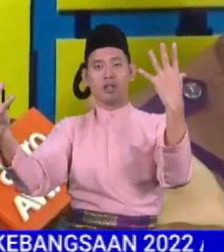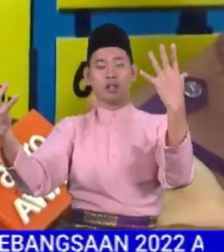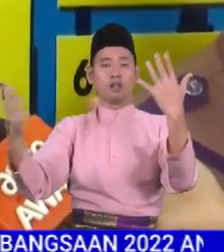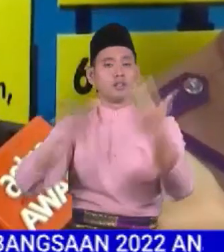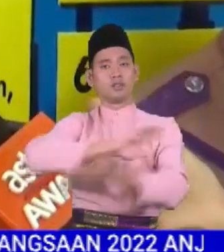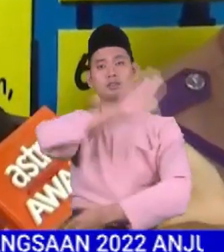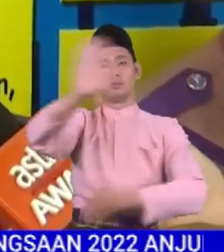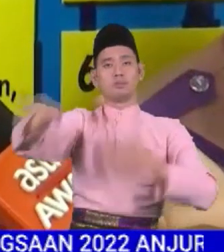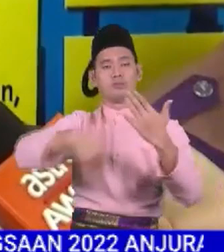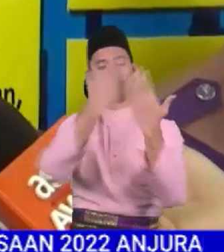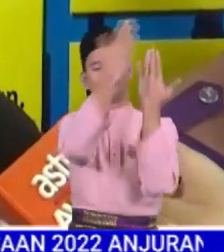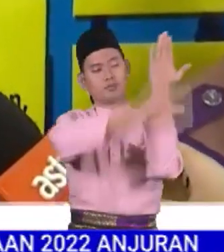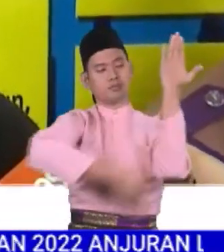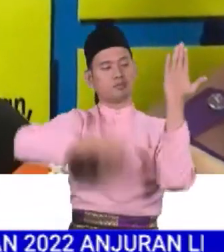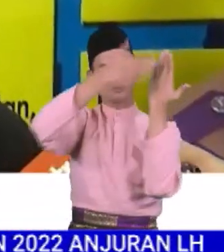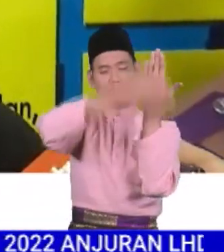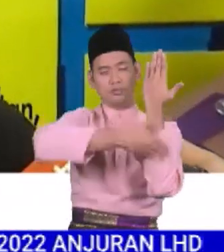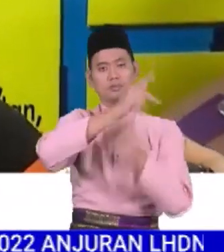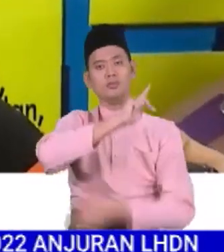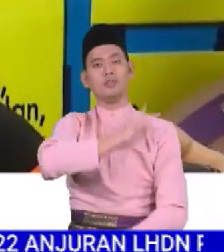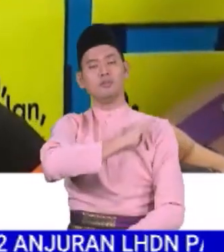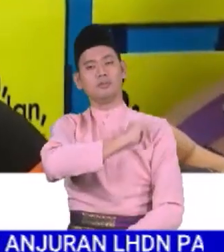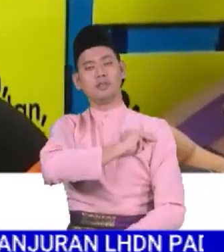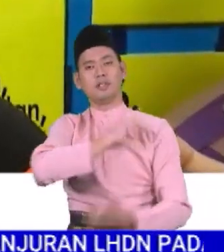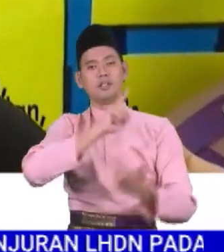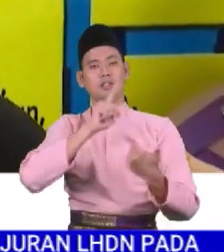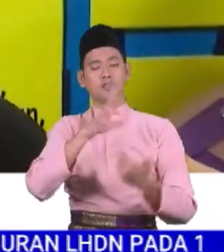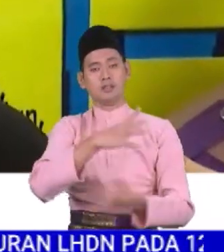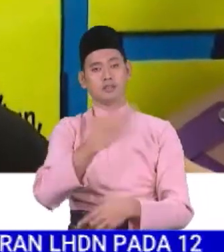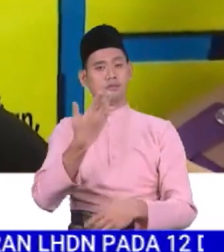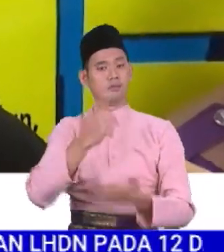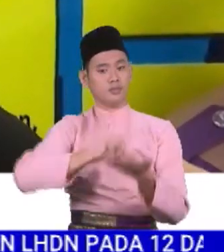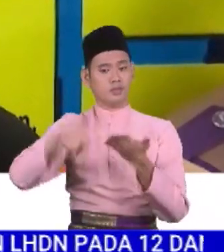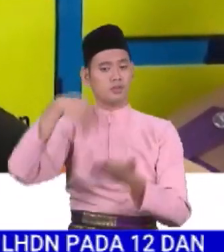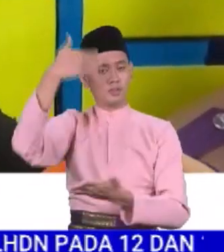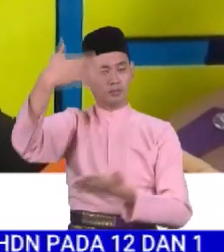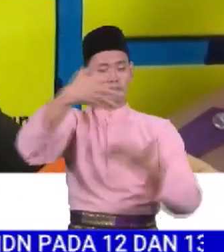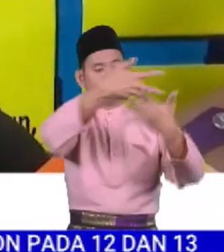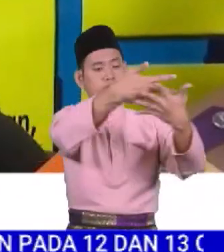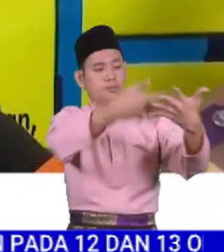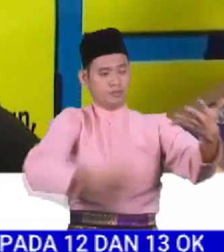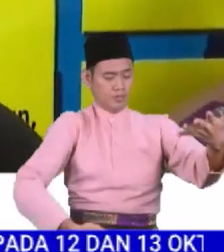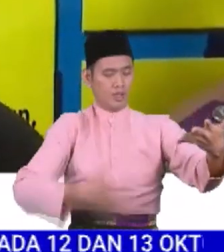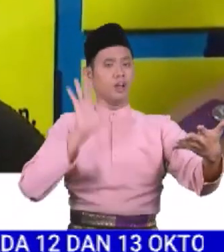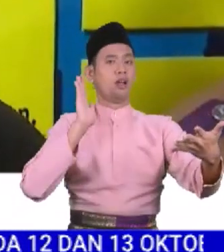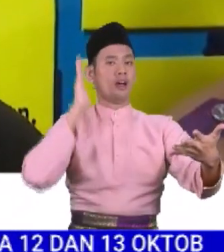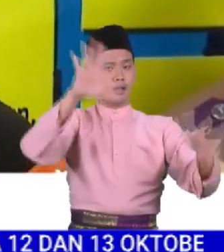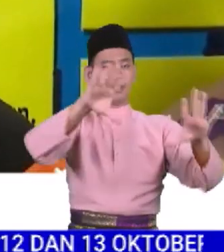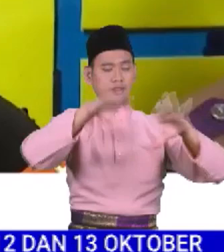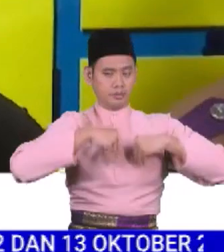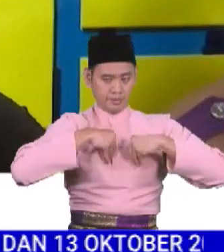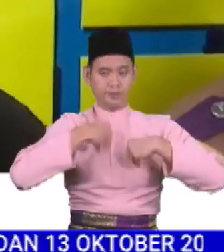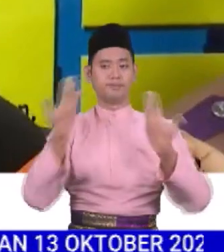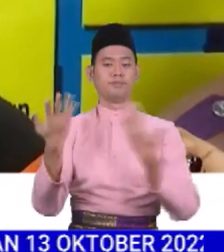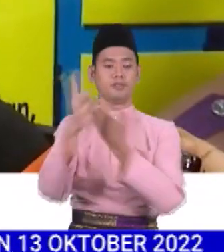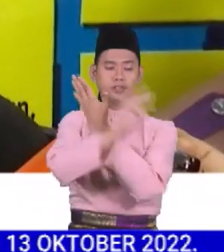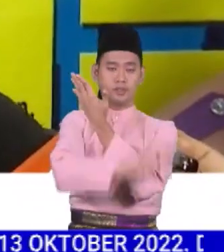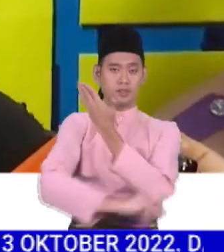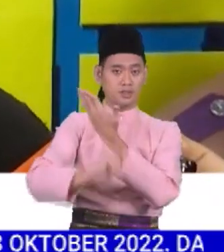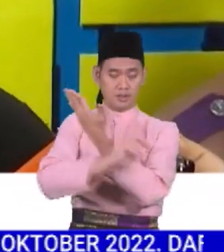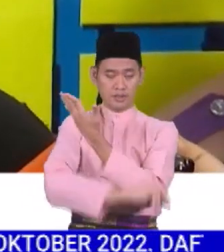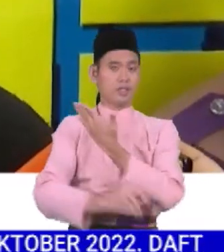negeri-negeri, kepada kementerian-kementerian awal minggu depan. Senarai ini akan diperoleh, negeri-negeri juga akan dapat senarai.